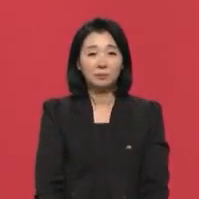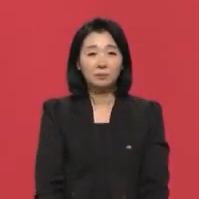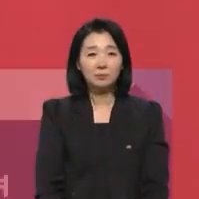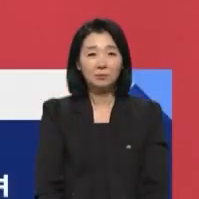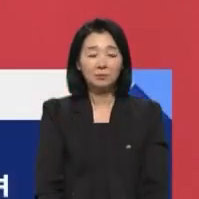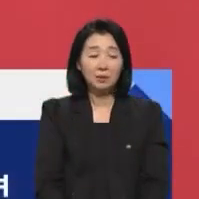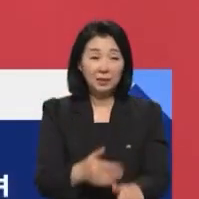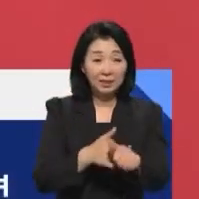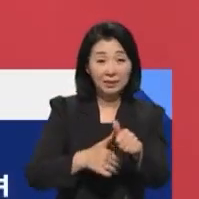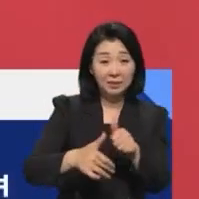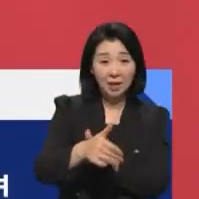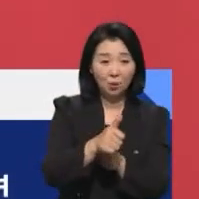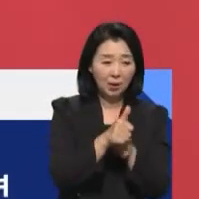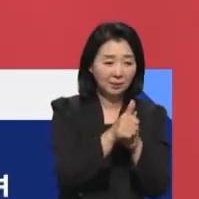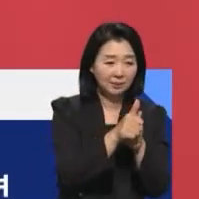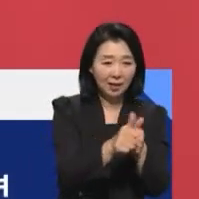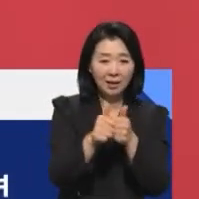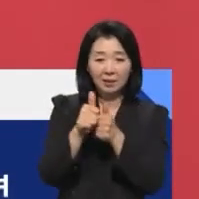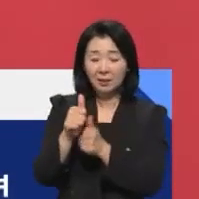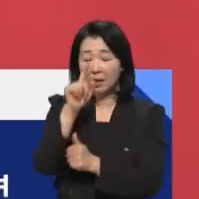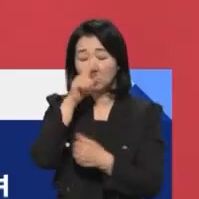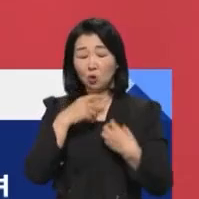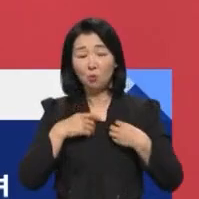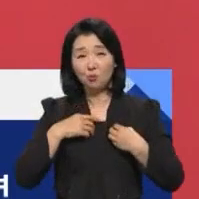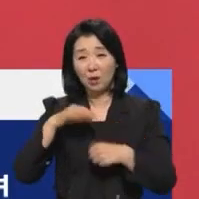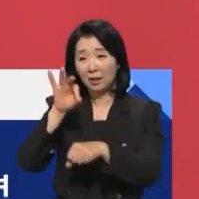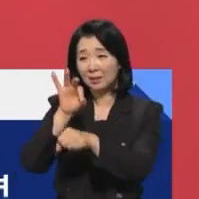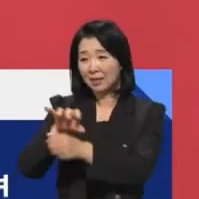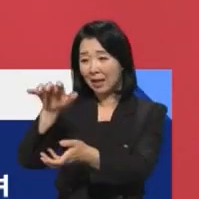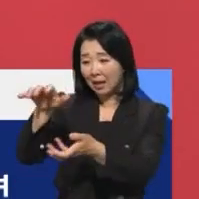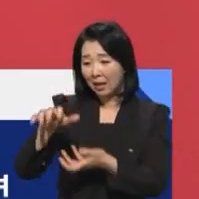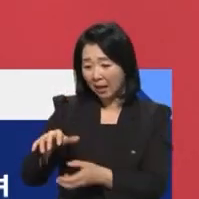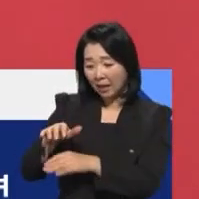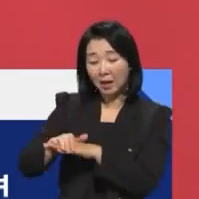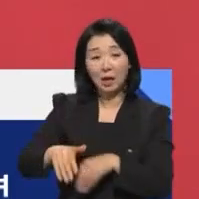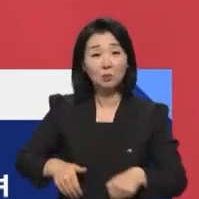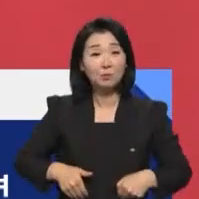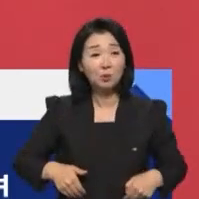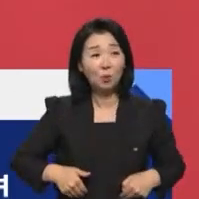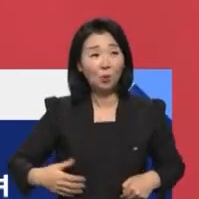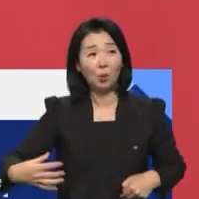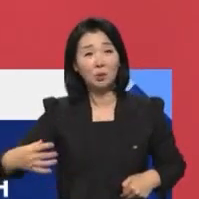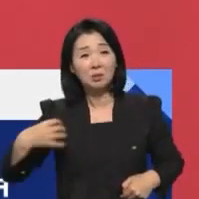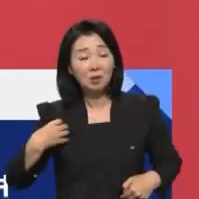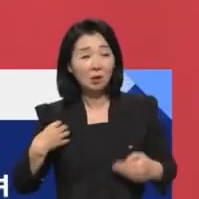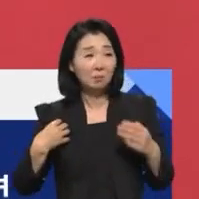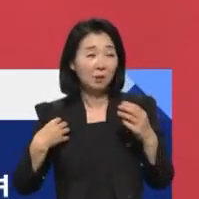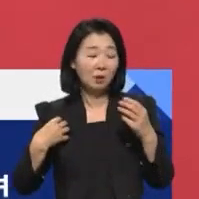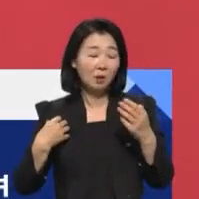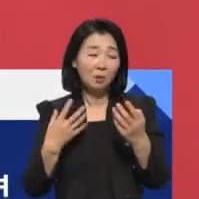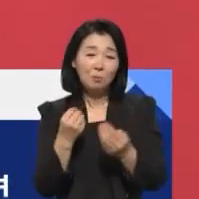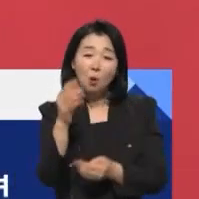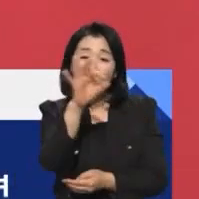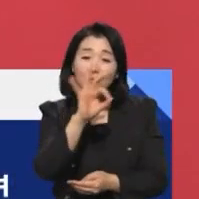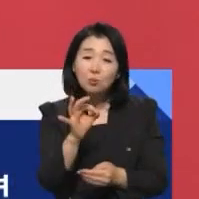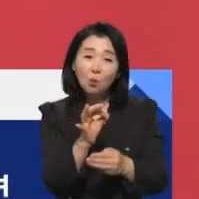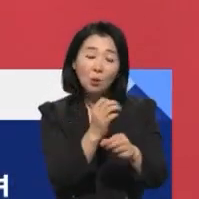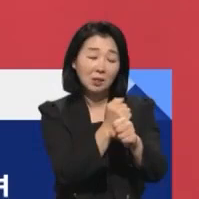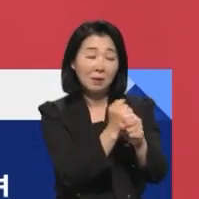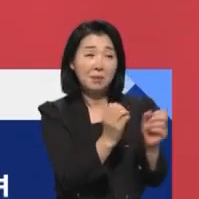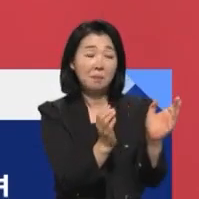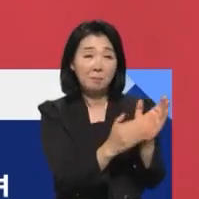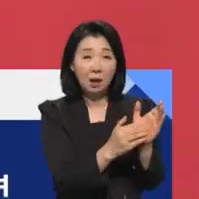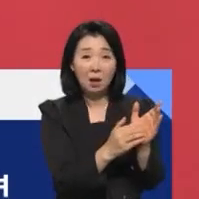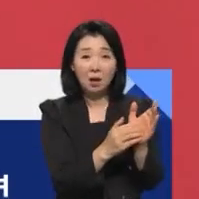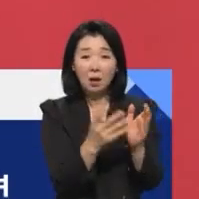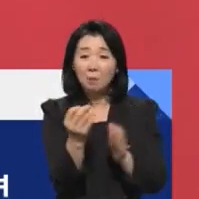그때그때 상황에 맞게 정부가 매입해야 되는 것이지 의무적으로 몇 퍼센트 이상 생산이 된다든지 몇 퍼센트